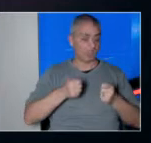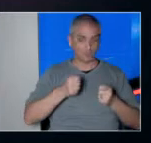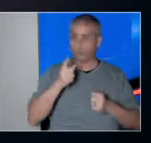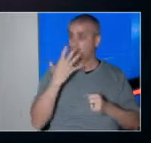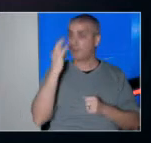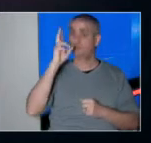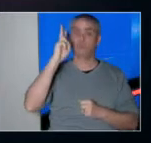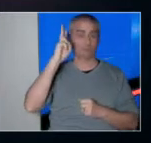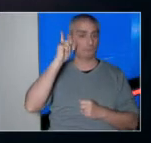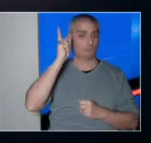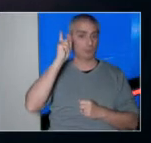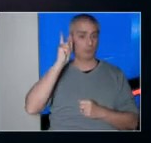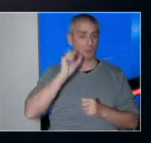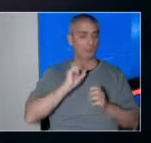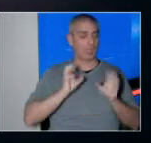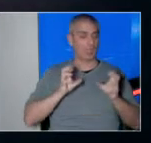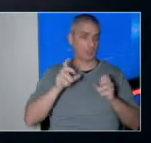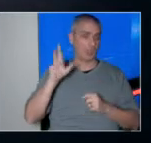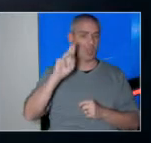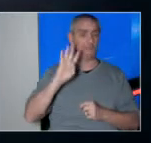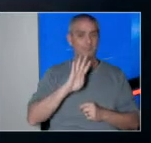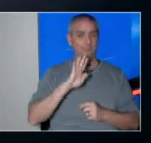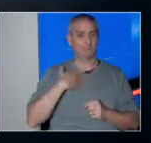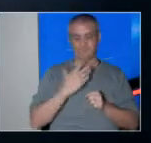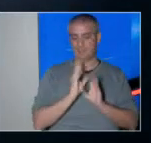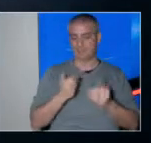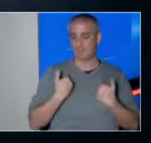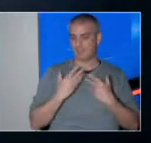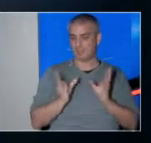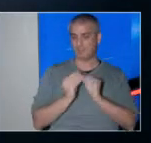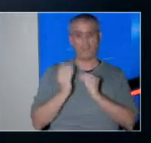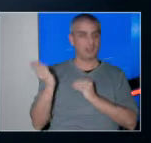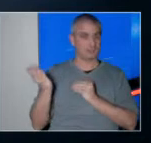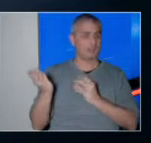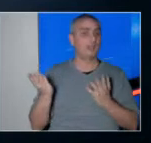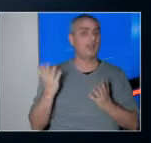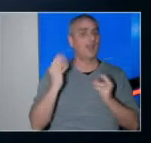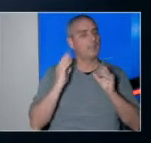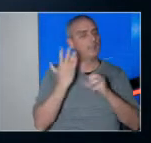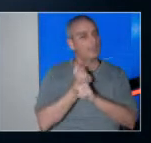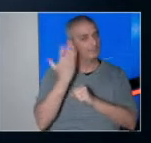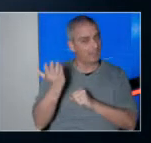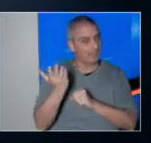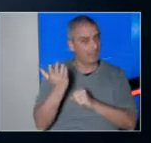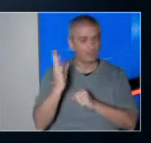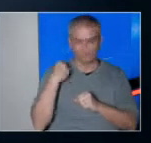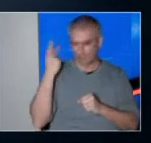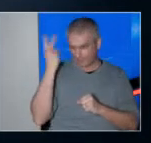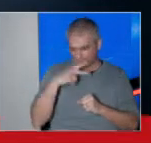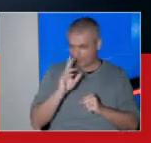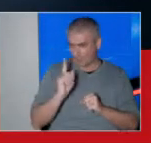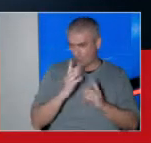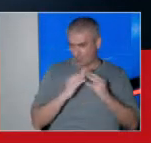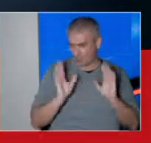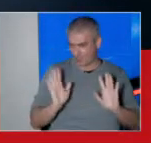האמת שזה 52 שנות רדיו לרזי ברקאי, זכיתי גם אני לשדר איתו ביחד. אחרי לו הרבה בהצלחה, למיטב הבנתי הוא